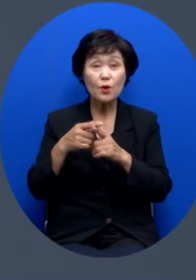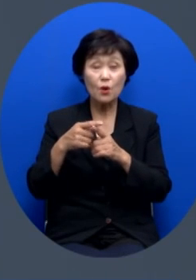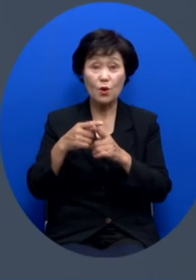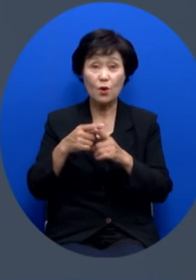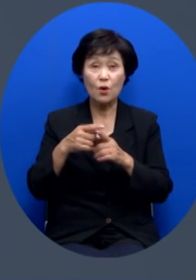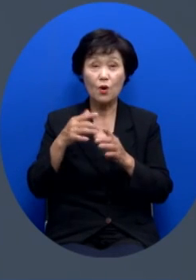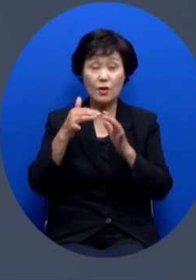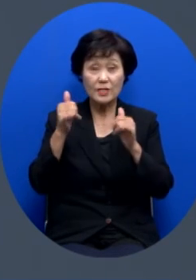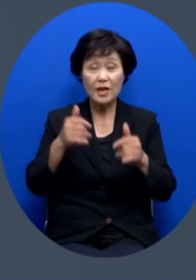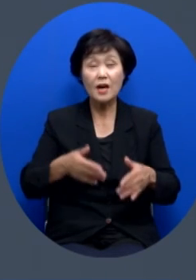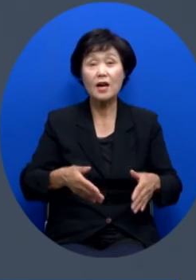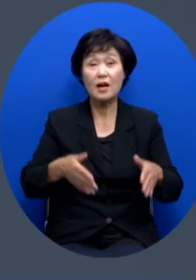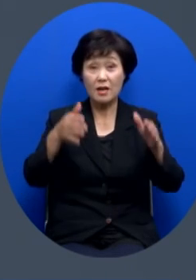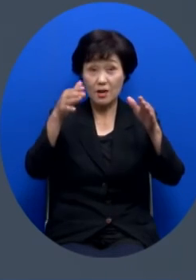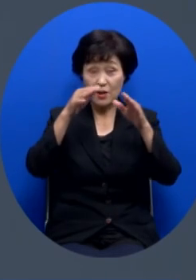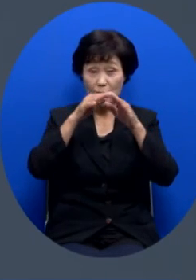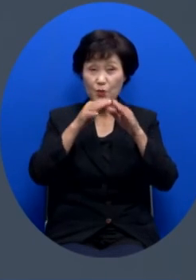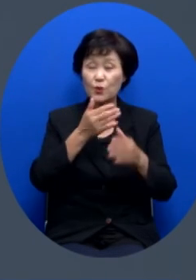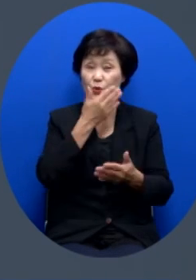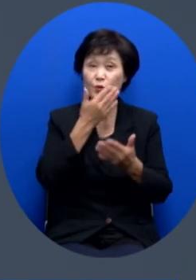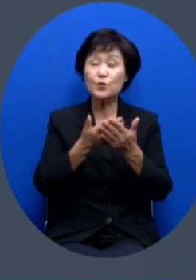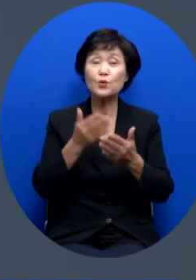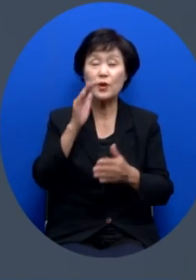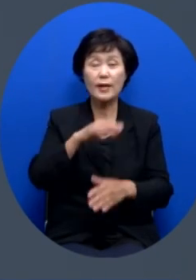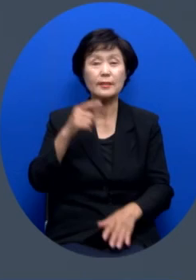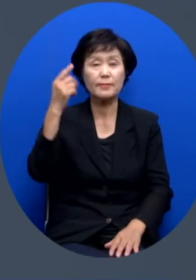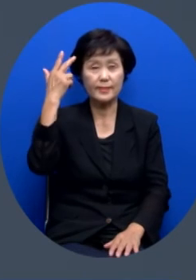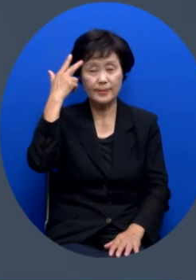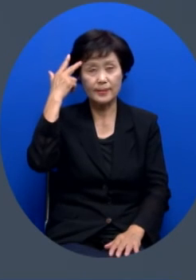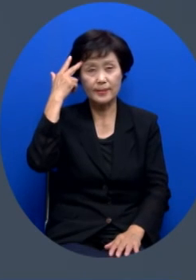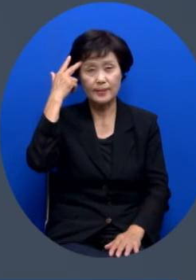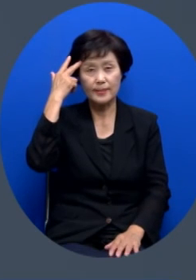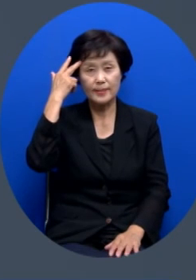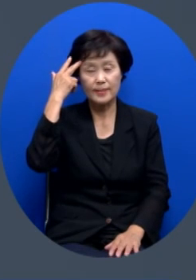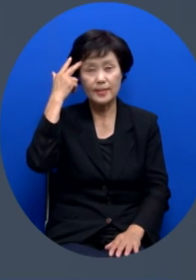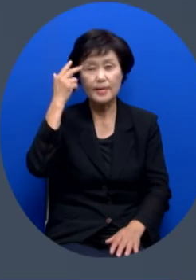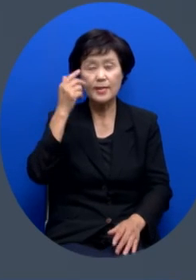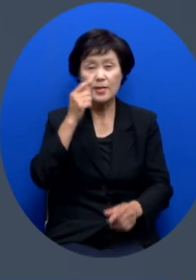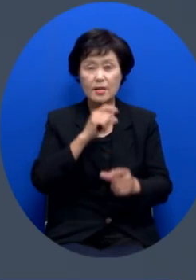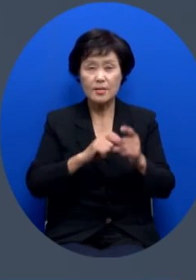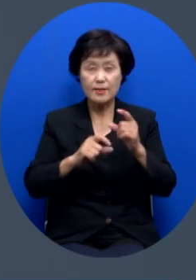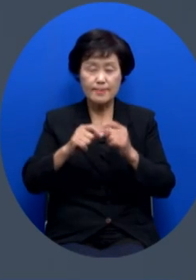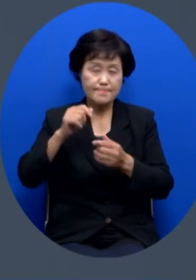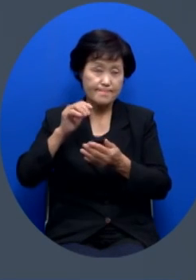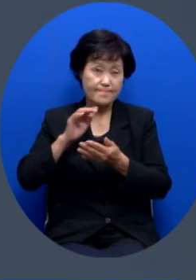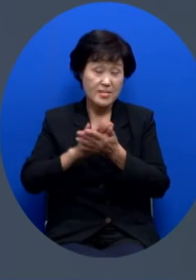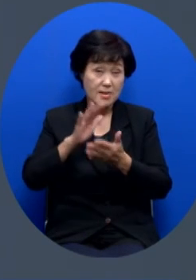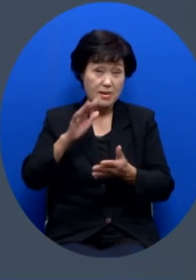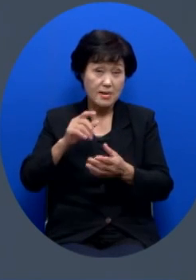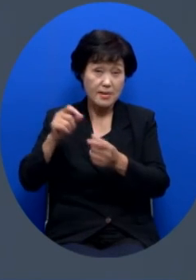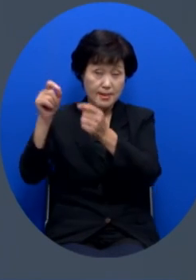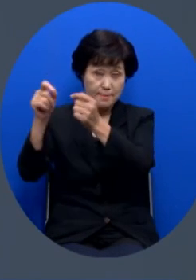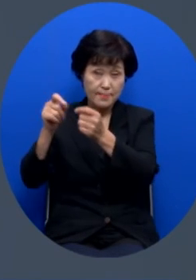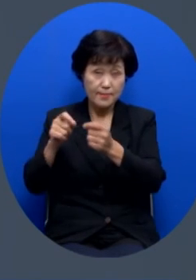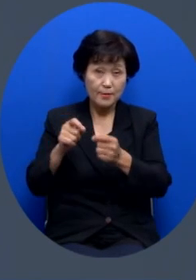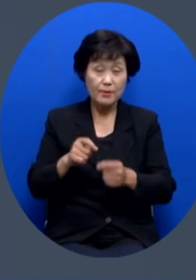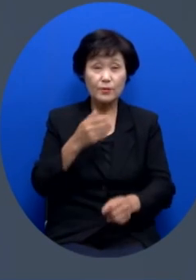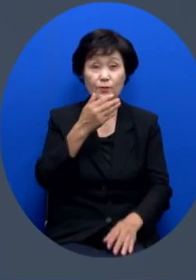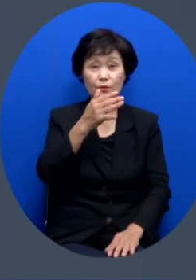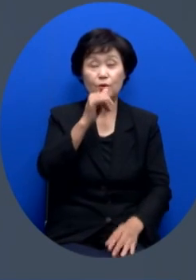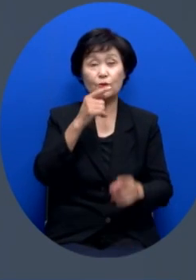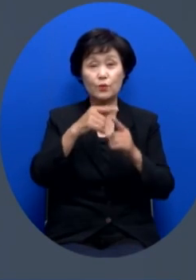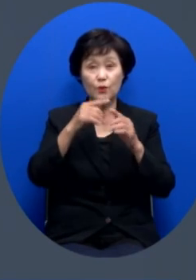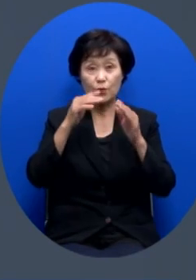예술이 선배 믿으면 선배들이 그 순교 정신이 계속 뜨겁게 정말 이어갈 수 있도록 그리고 교회가